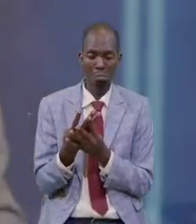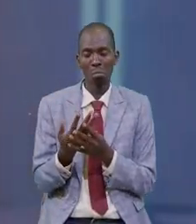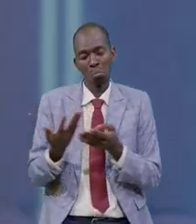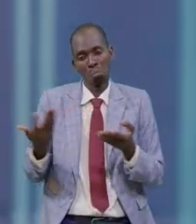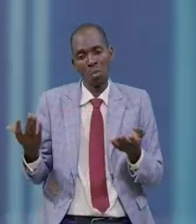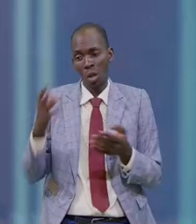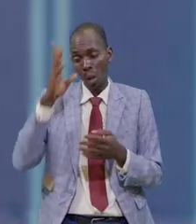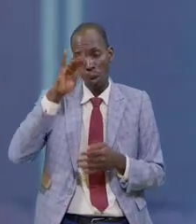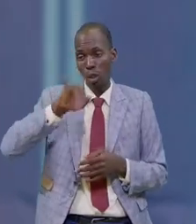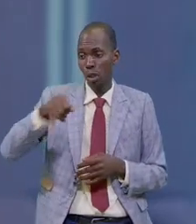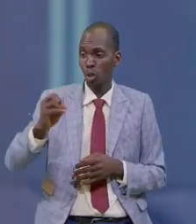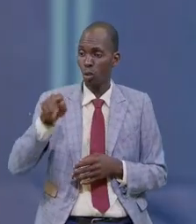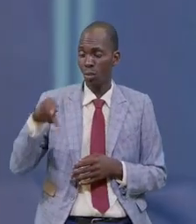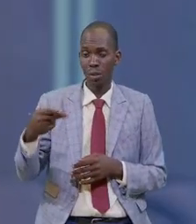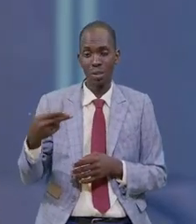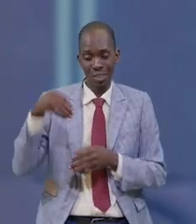content